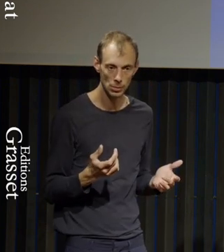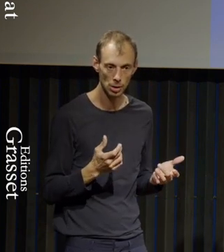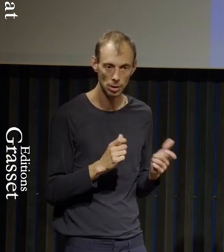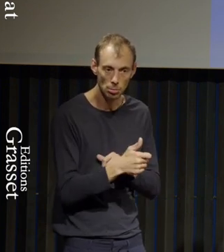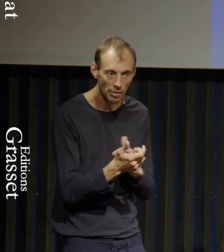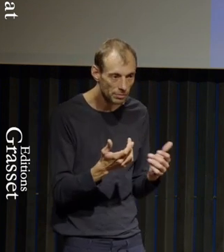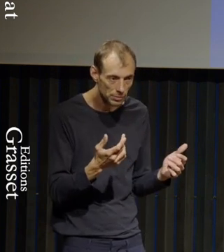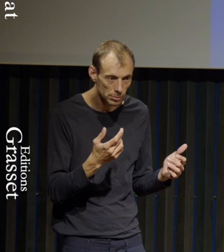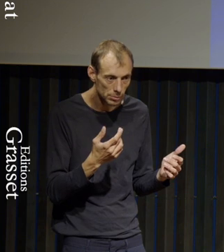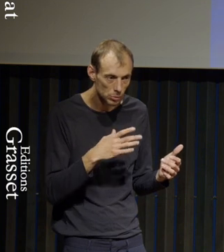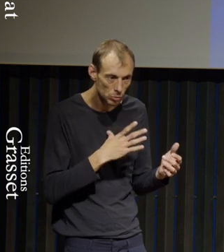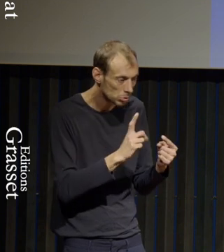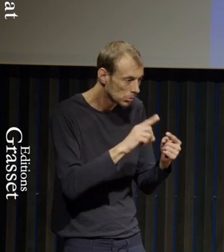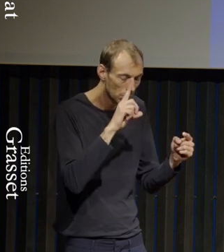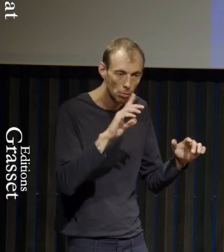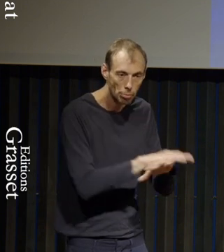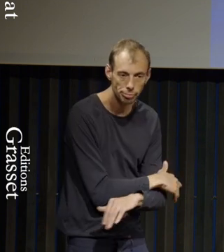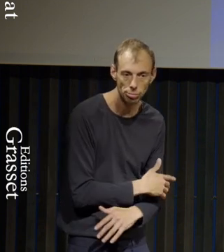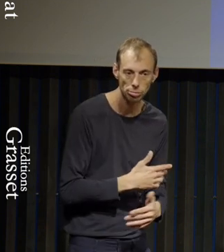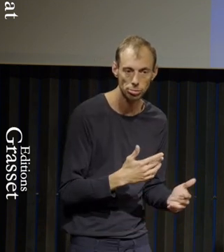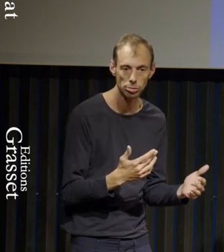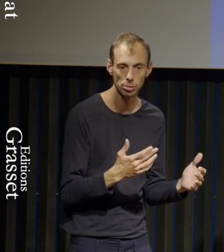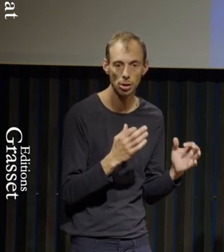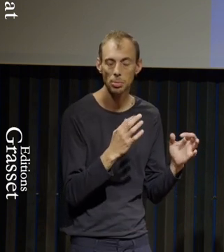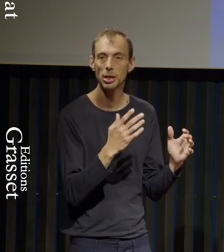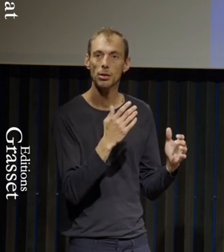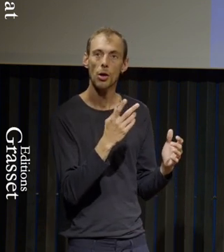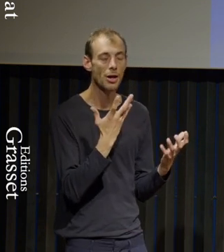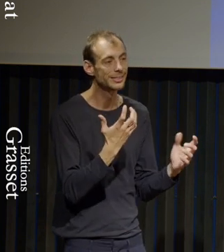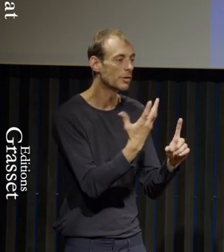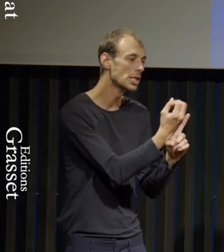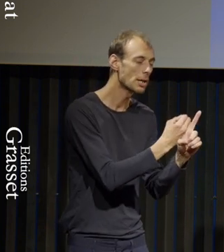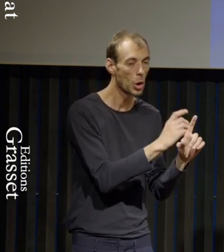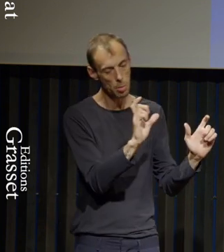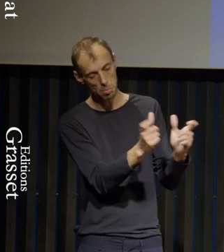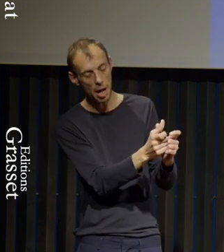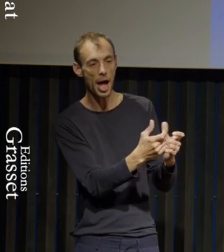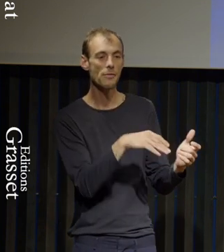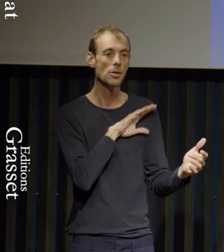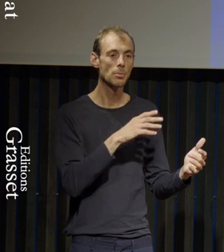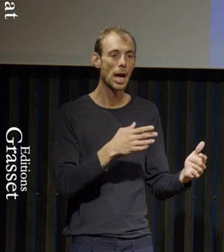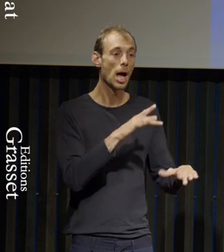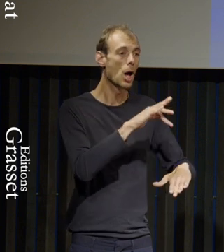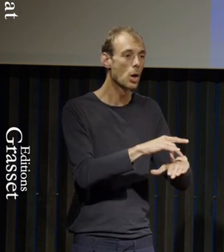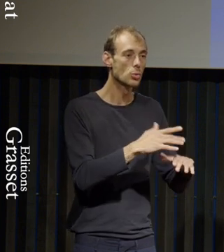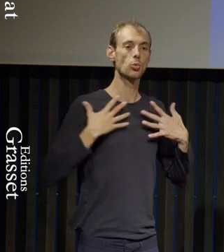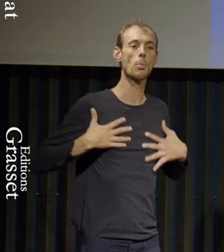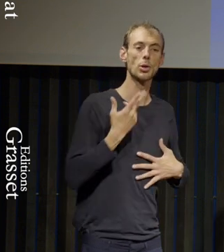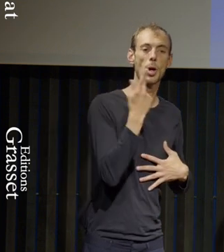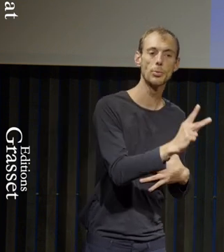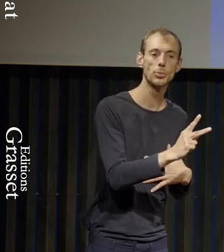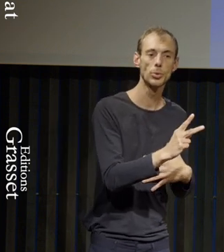des symptômes en les repérant ici ou là, mais en ratant ce qui fait l'essentiel, le récit du